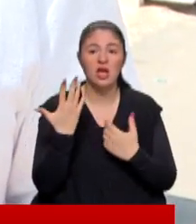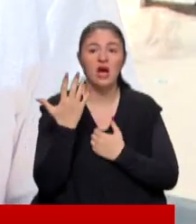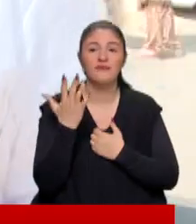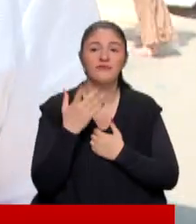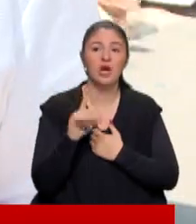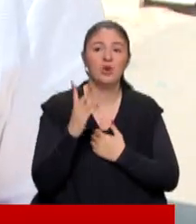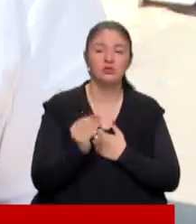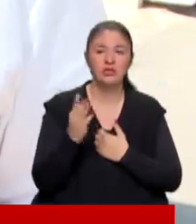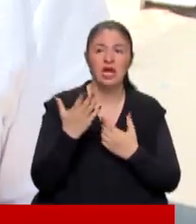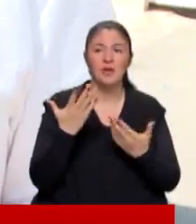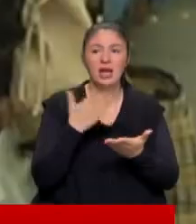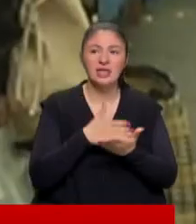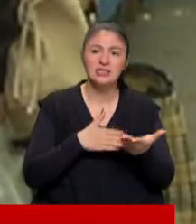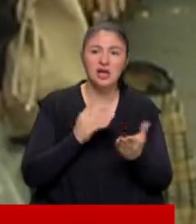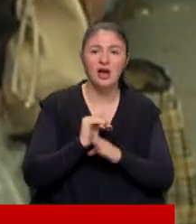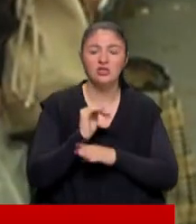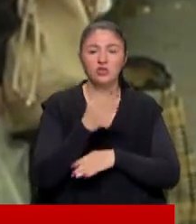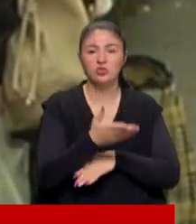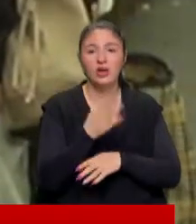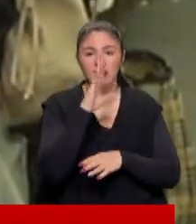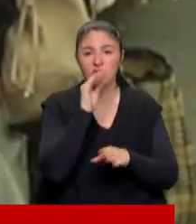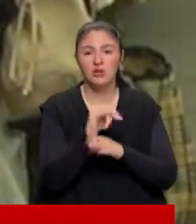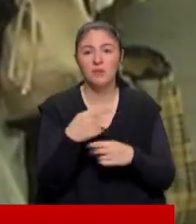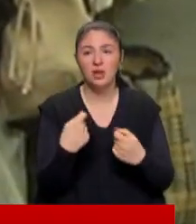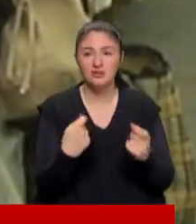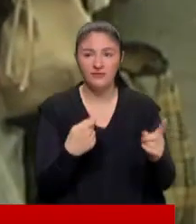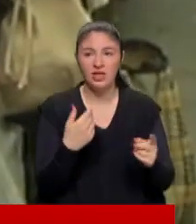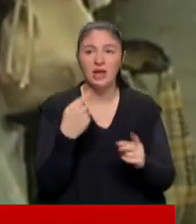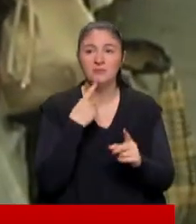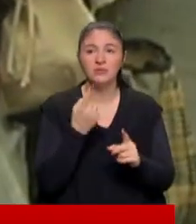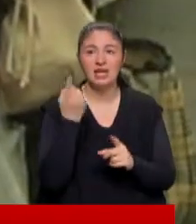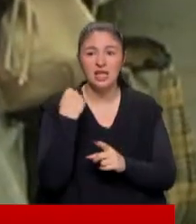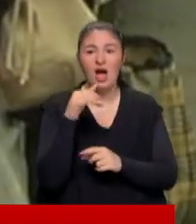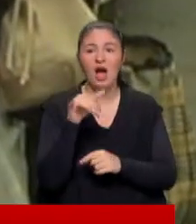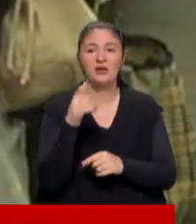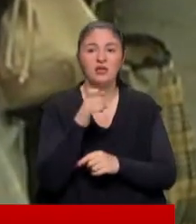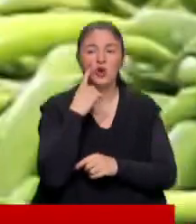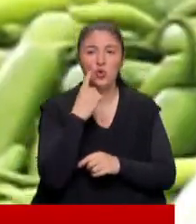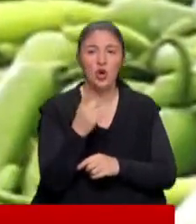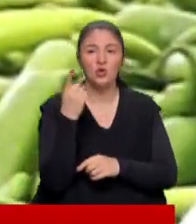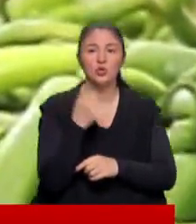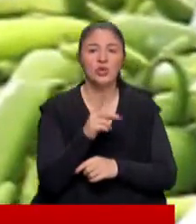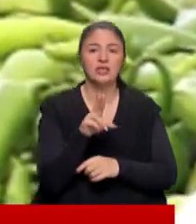farklı olacaktı. Kısıtlı hayat yaşıyor yani. İstanbul'da yaşamanın maliyeti geçen yılın aynı ayına göre